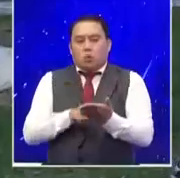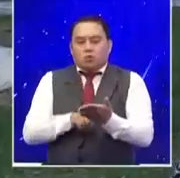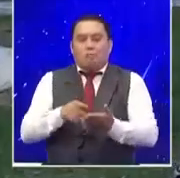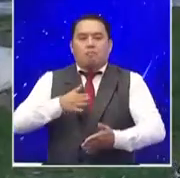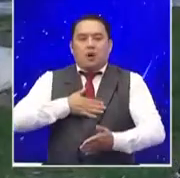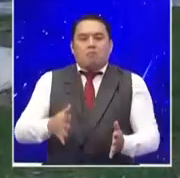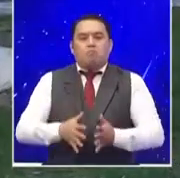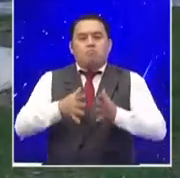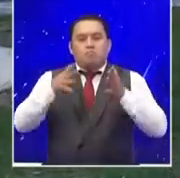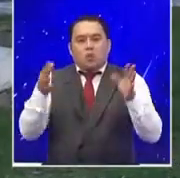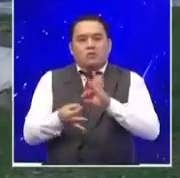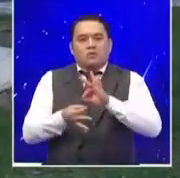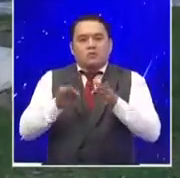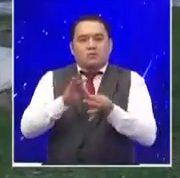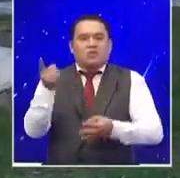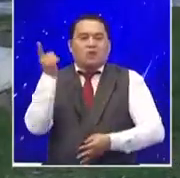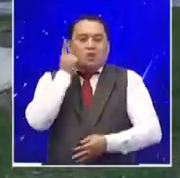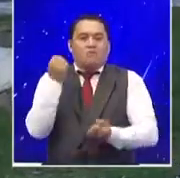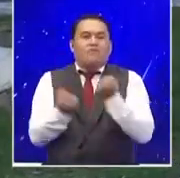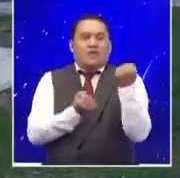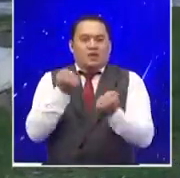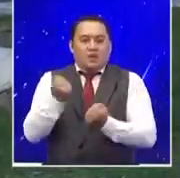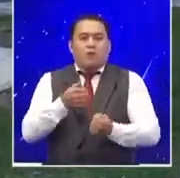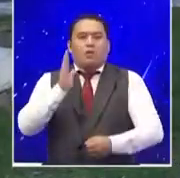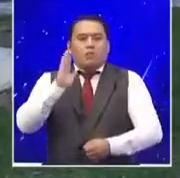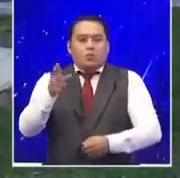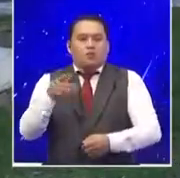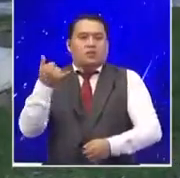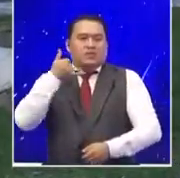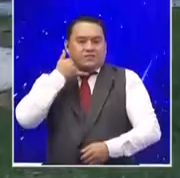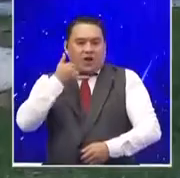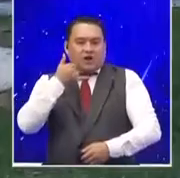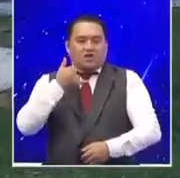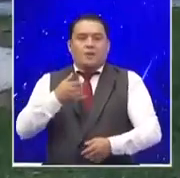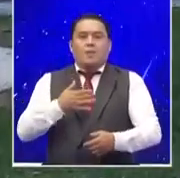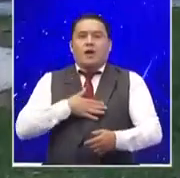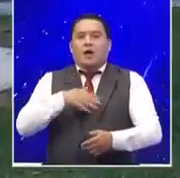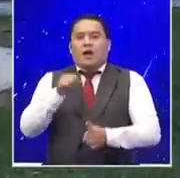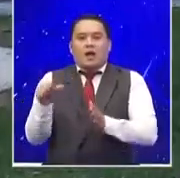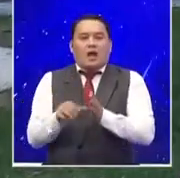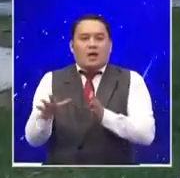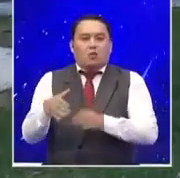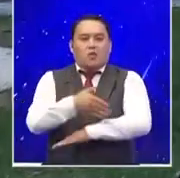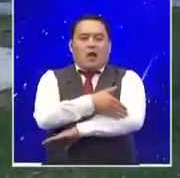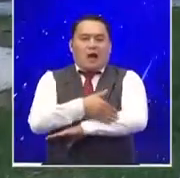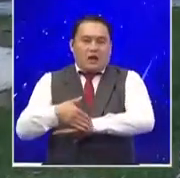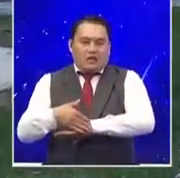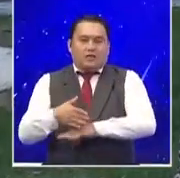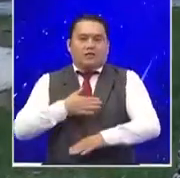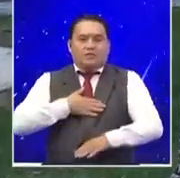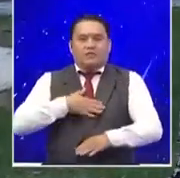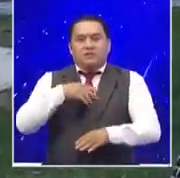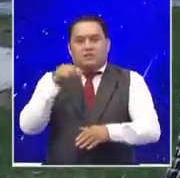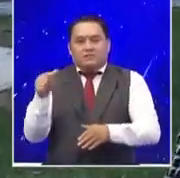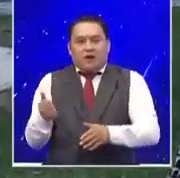еще более детально, мы взяли телефоны водителей, мы будем на связи, мы взяли электронные их адреса, мы дали свои